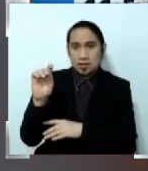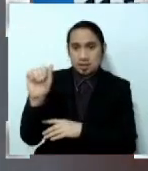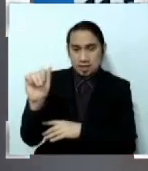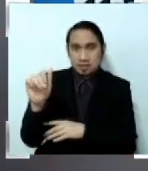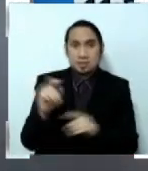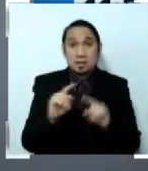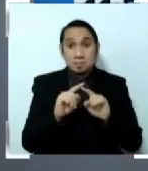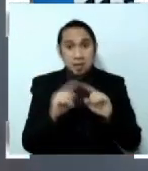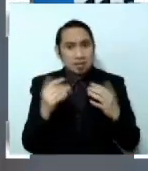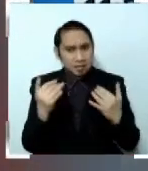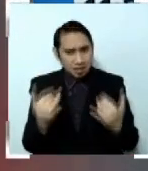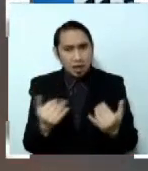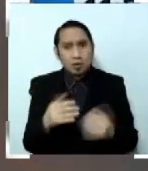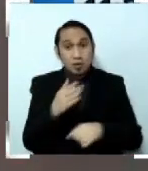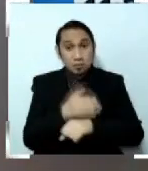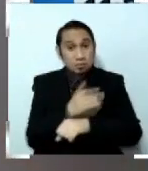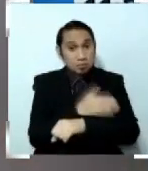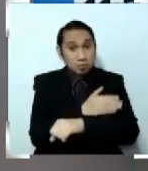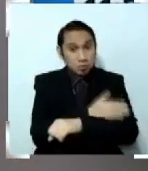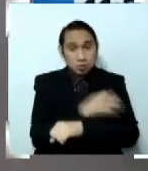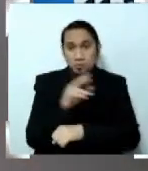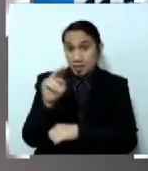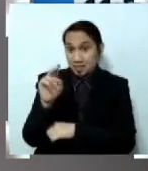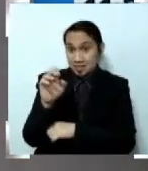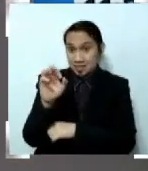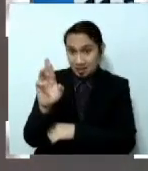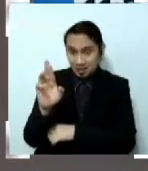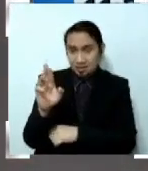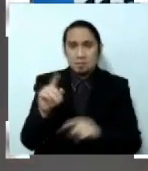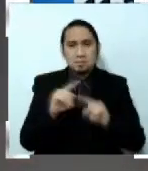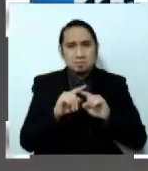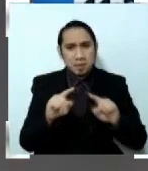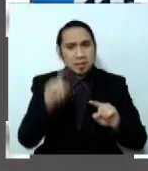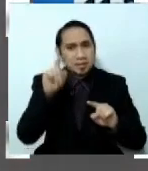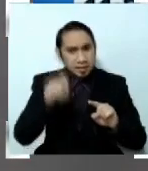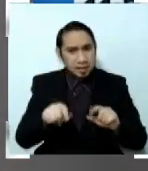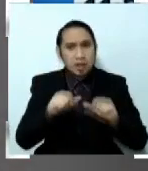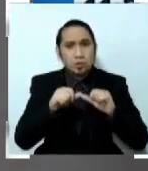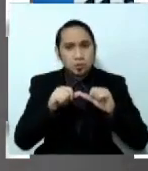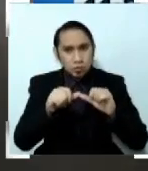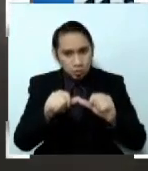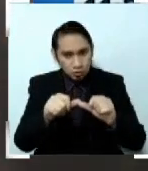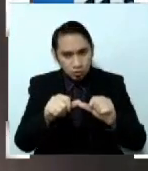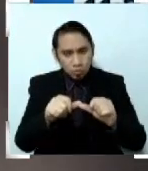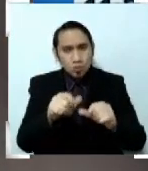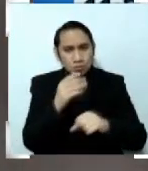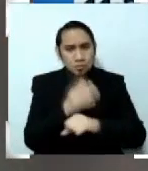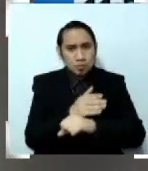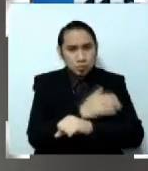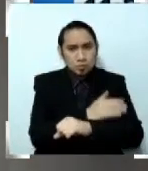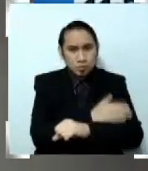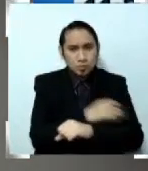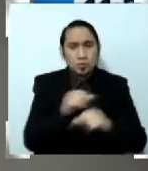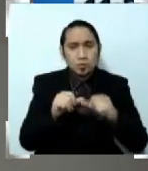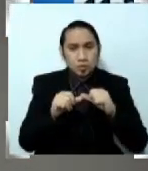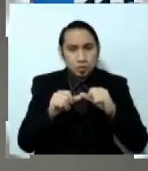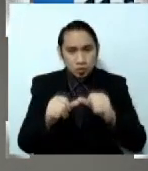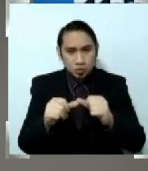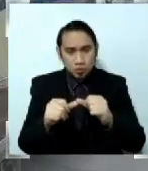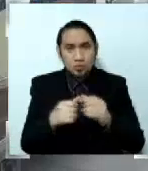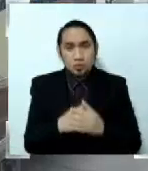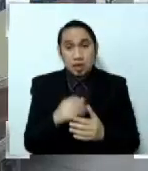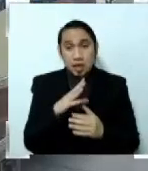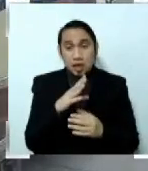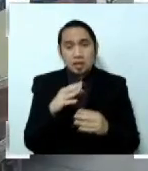ngayon sa NCR, kailangan ho tuloy-tuloy masustain natin to habang sinasabayan natin ang pag-increase ng vaccination